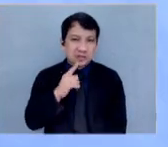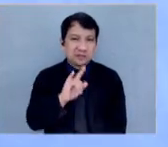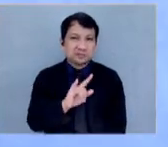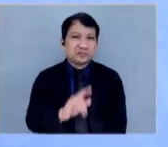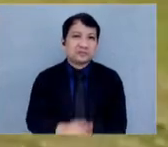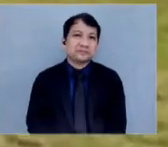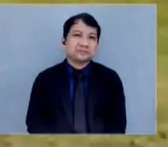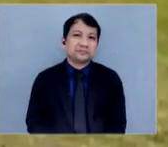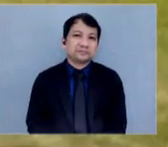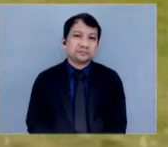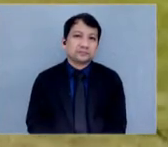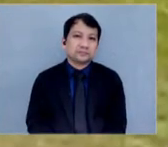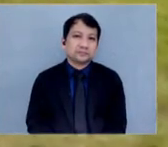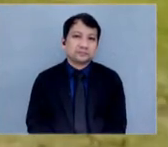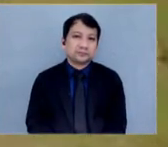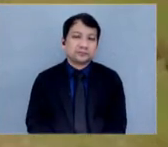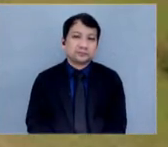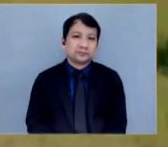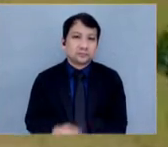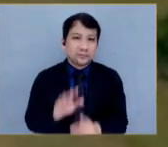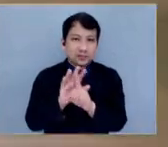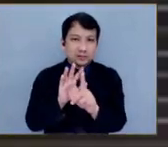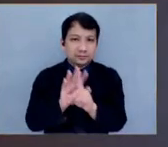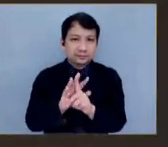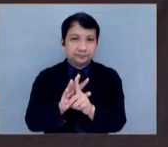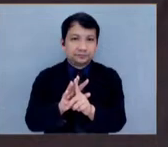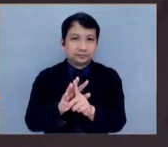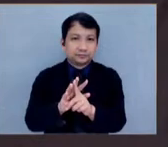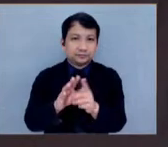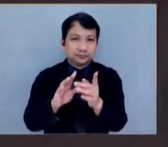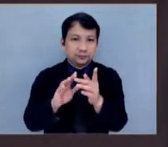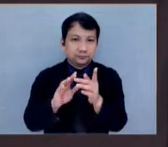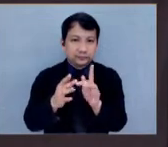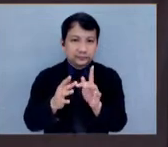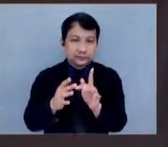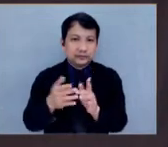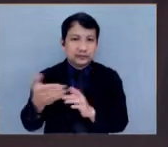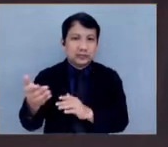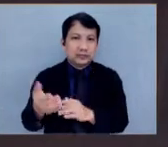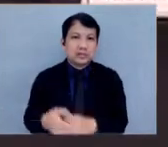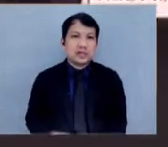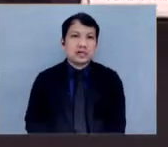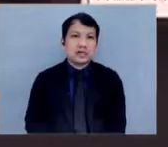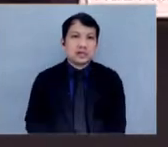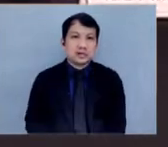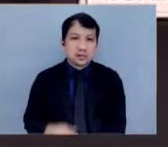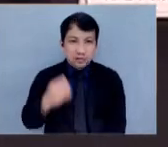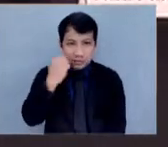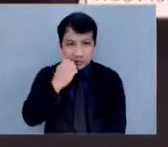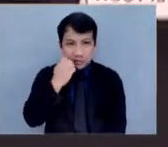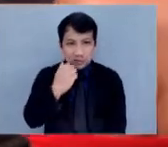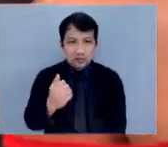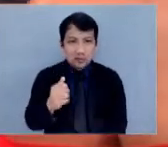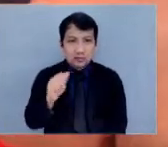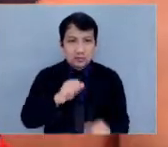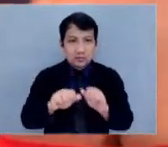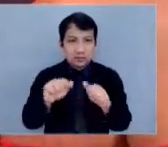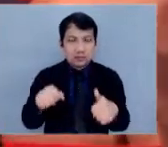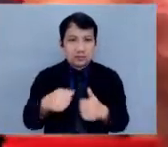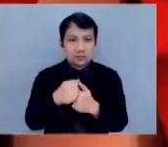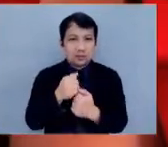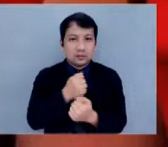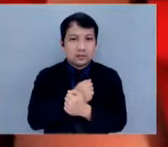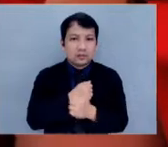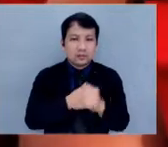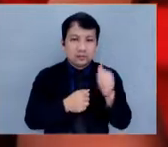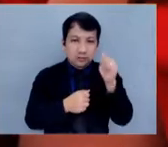Mahal din kita. Trending na to online. Ang isa pang laging trending, ang accidental love team nila Anthony